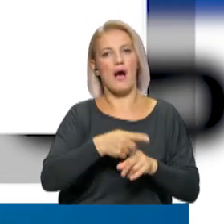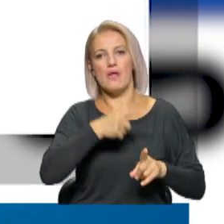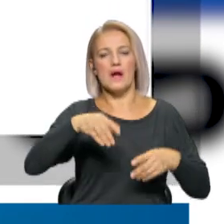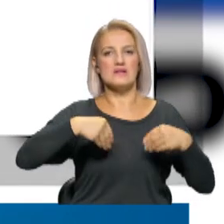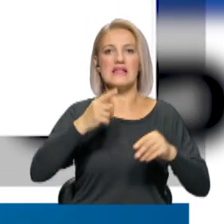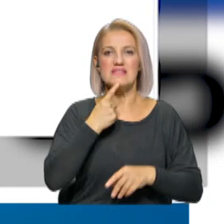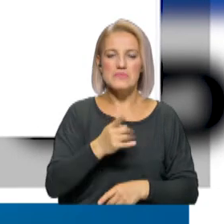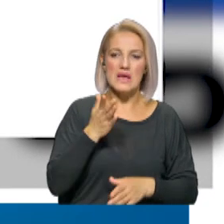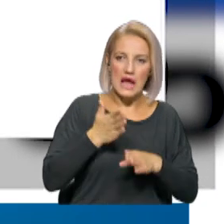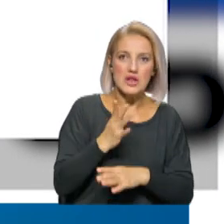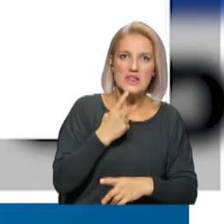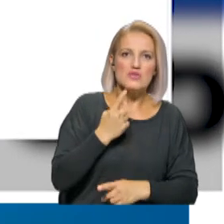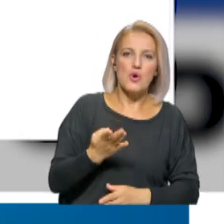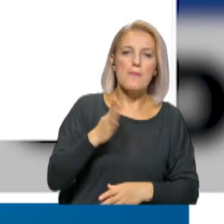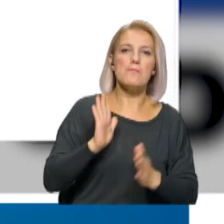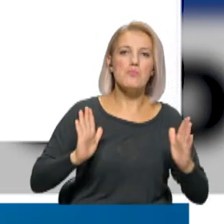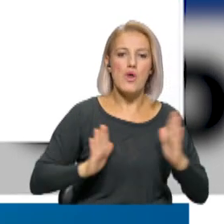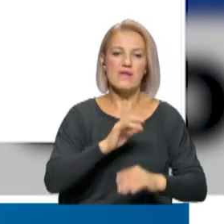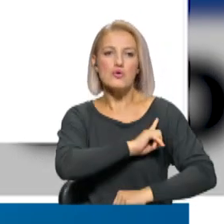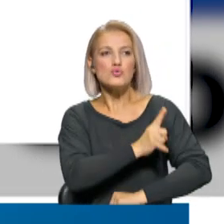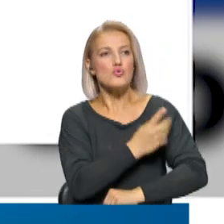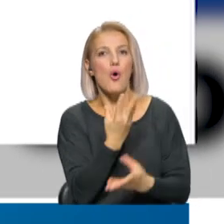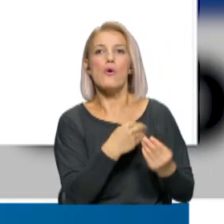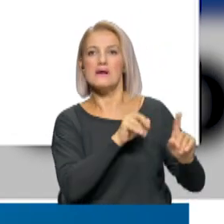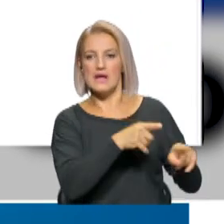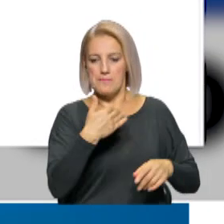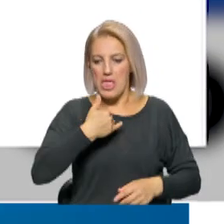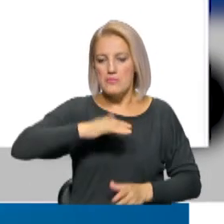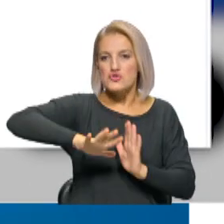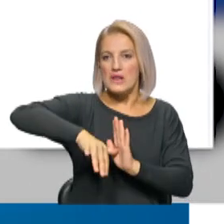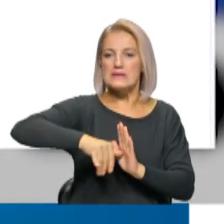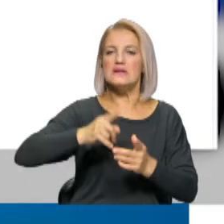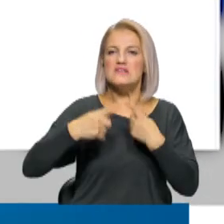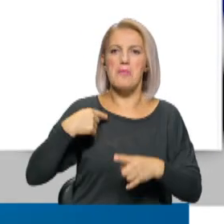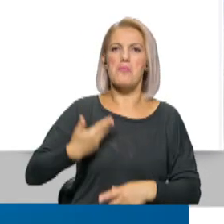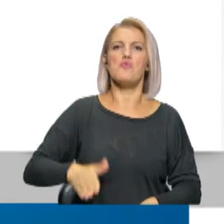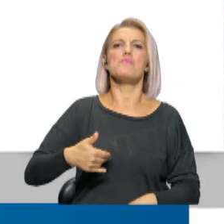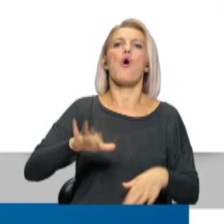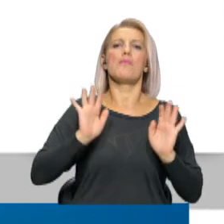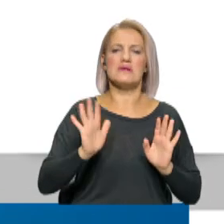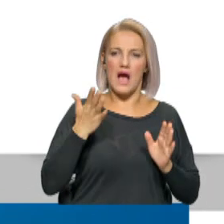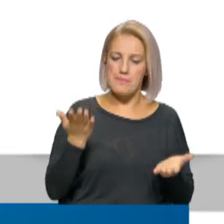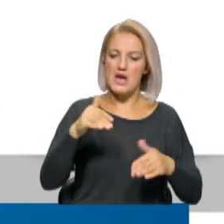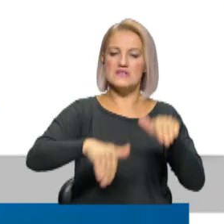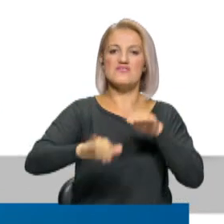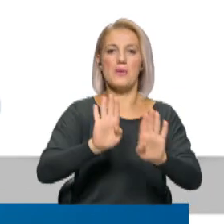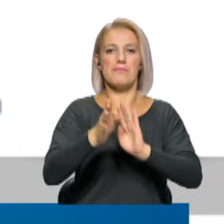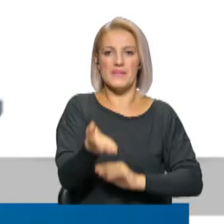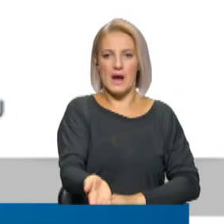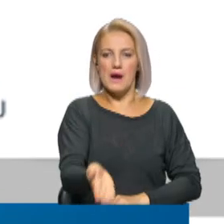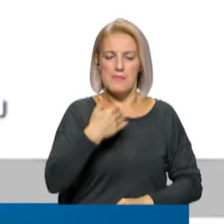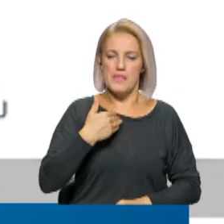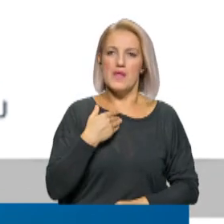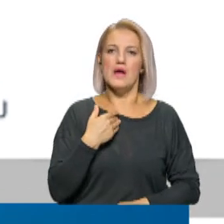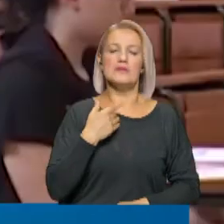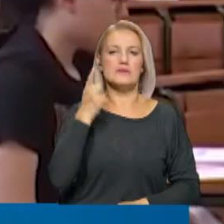demiş. Aslında diyor ki muhalefet bu kadar güçlü olmasaydı benim çalıntı sınavlar umurumda olmaz ama işte seçim kapıda, ben de